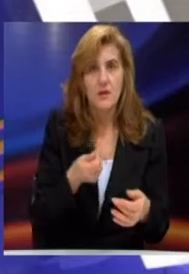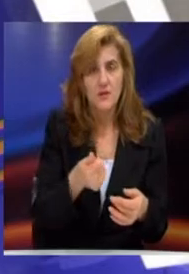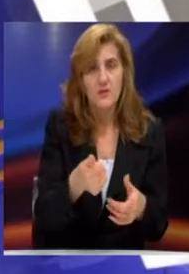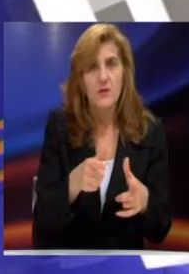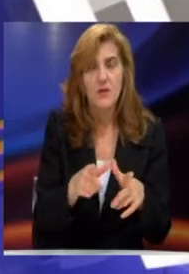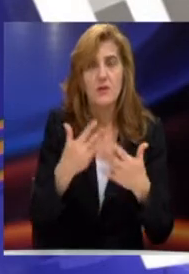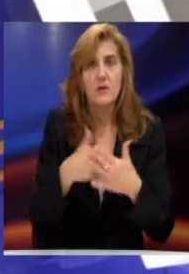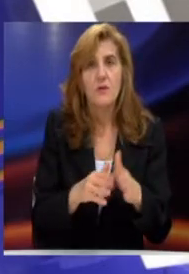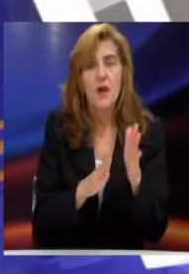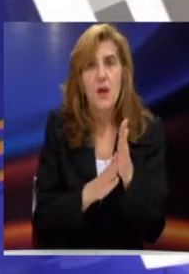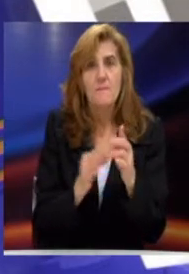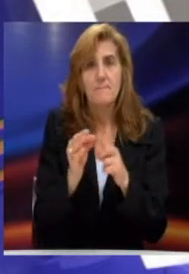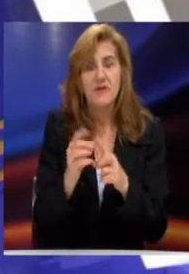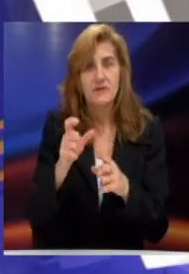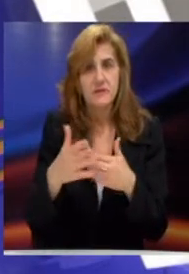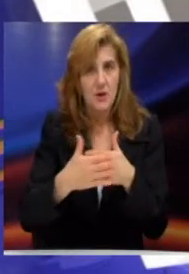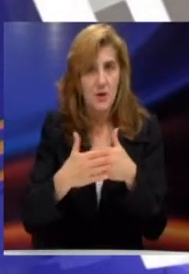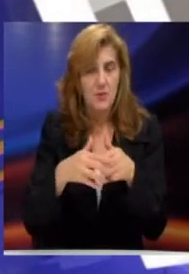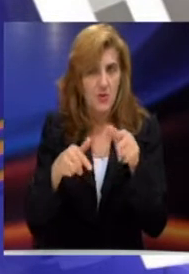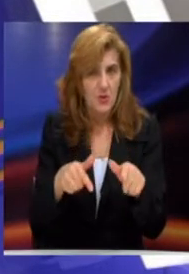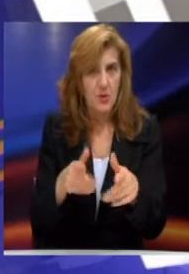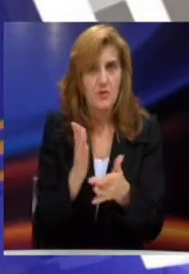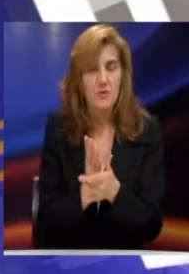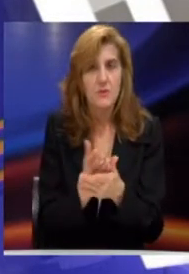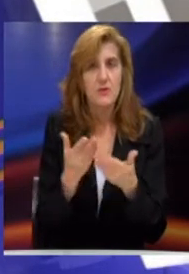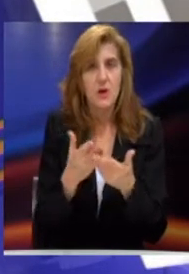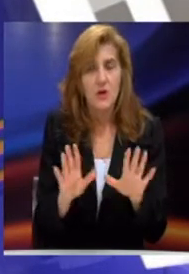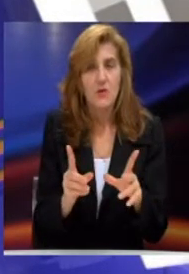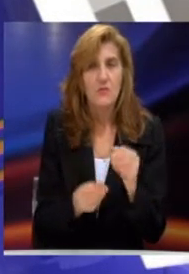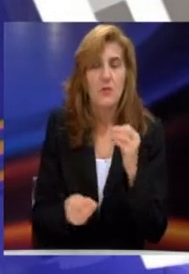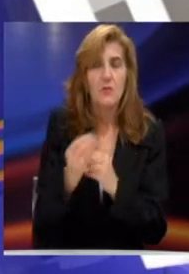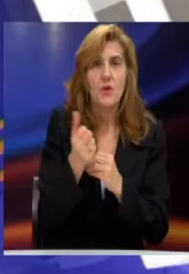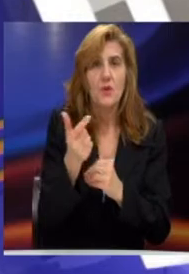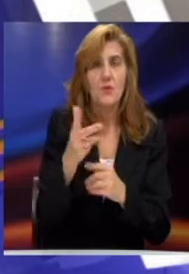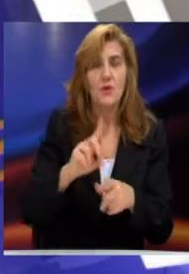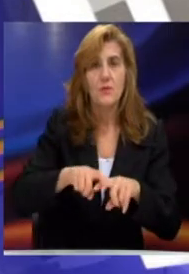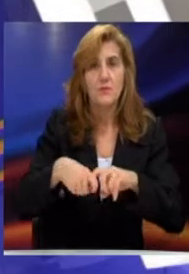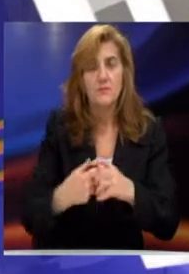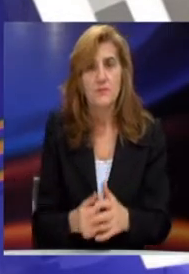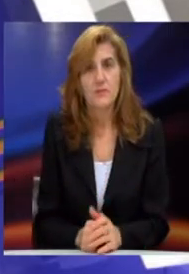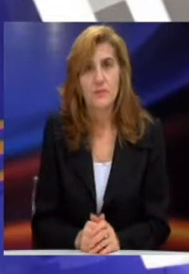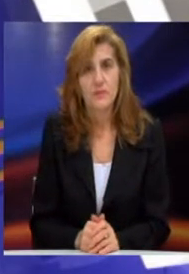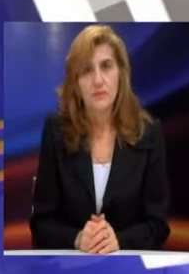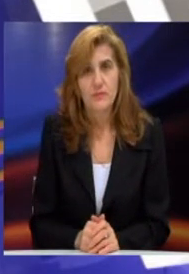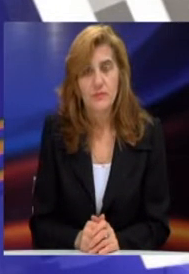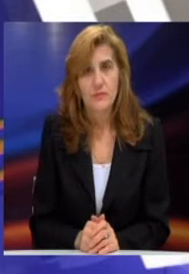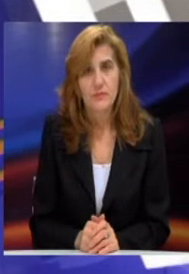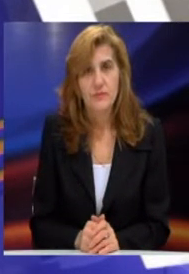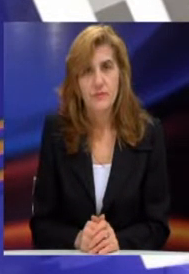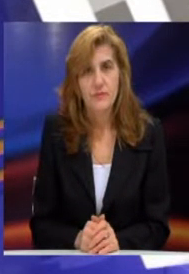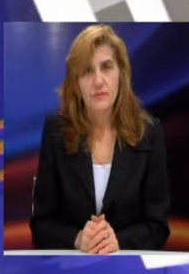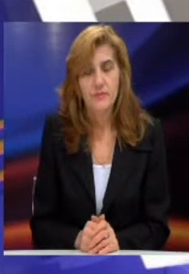u portfoliju kompanije MPC, pored Ušće shopping centra, Imo centra i brojnih drugih poslovnih objekata.